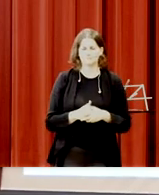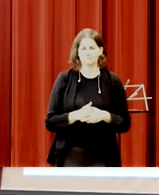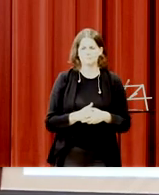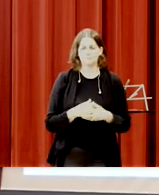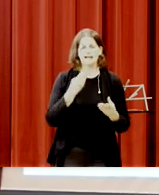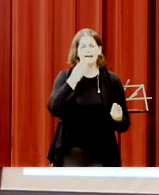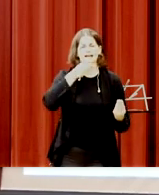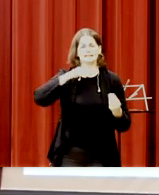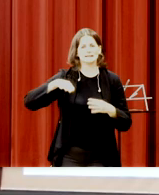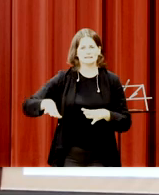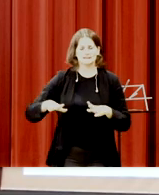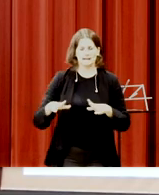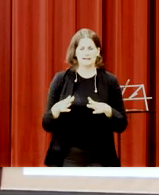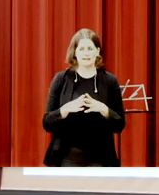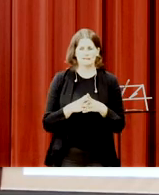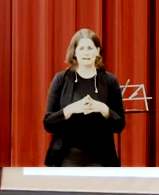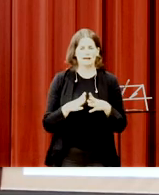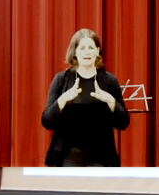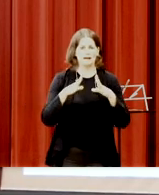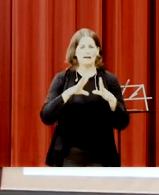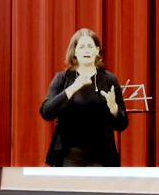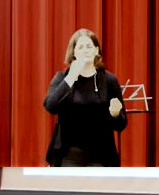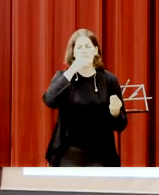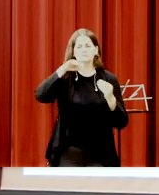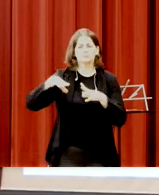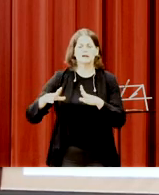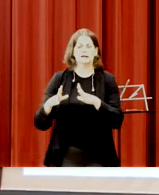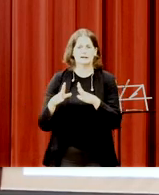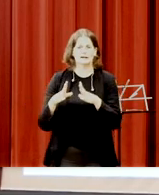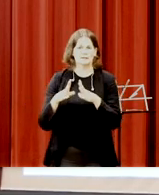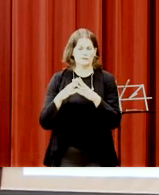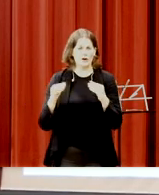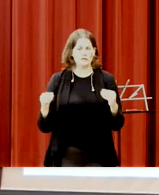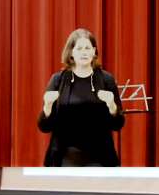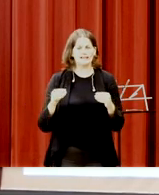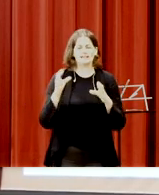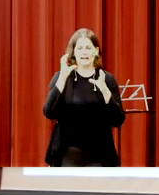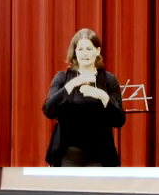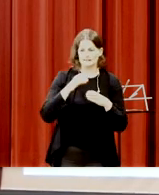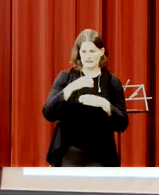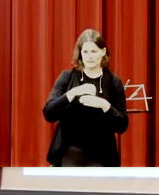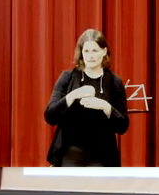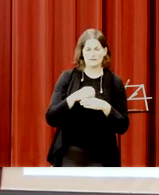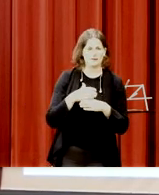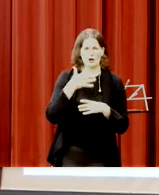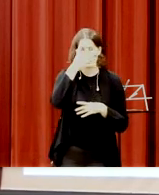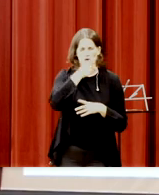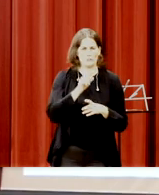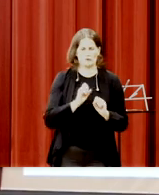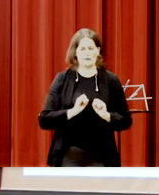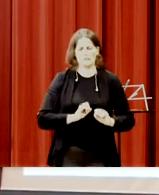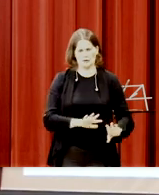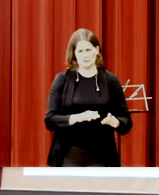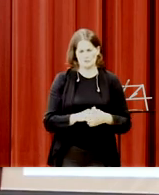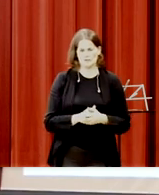Després d'Educació i Psicologia, és la que ens fa falta. És un anunci gosserat?